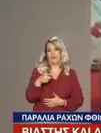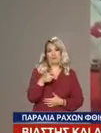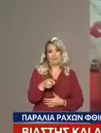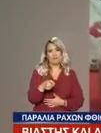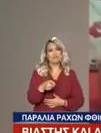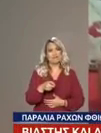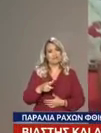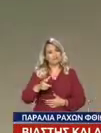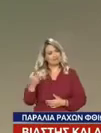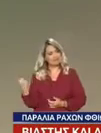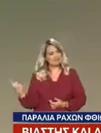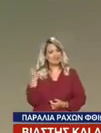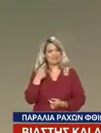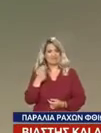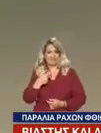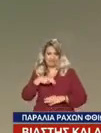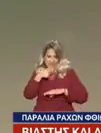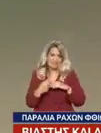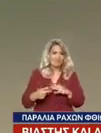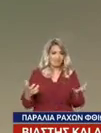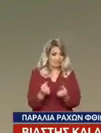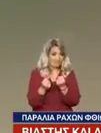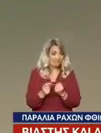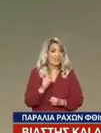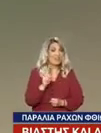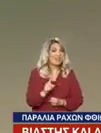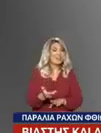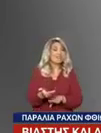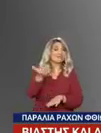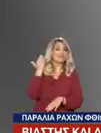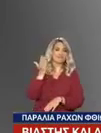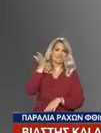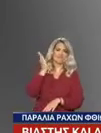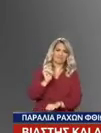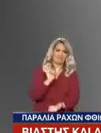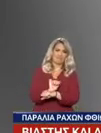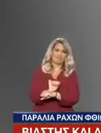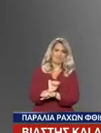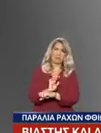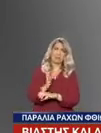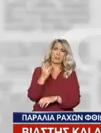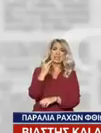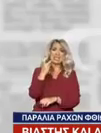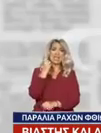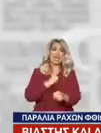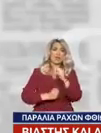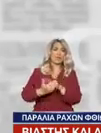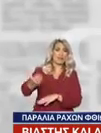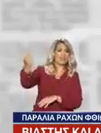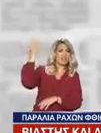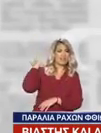αυταπάρνηση να βοηθήσει τη γυναίκα που πνιγόταν, είχε καταδικαστεί για τον φόνο ενός κοριτσιού πριν από περίπου 30 χρόνια. Έγκλημα